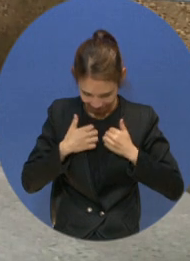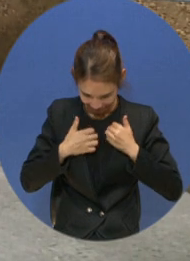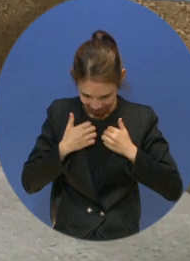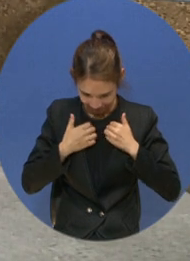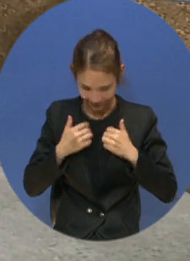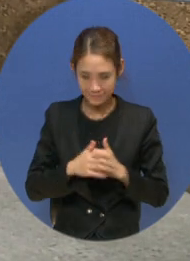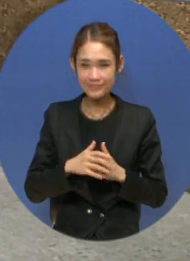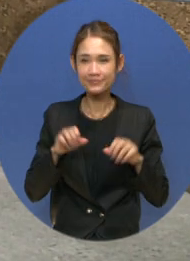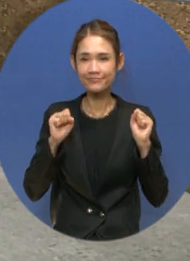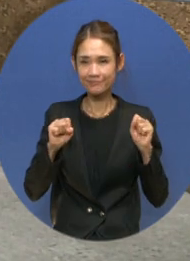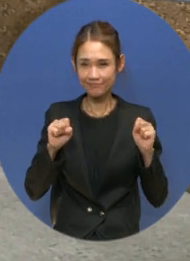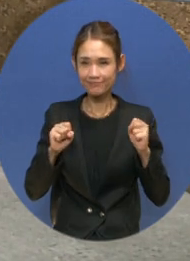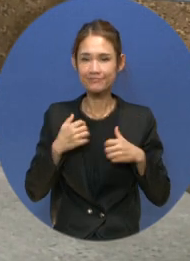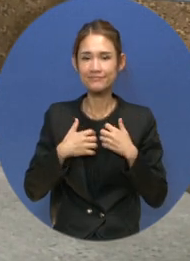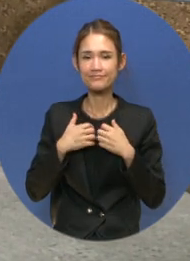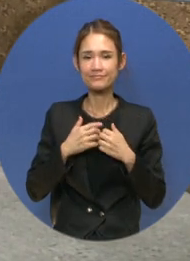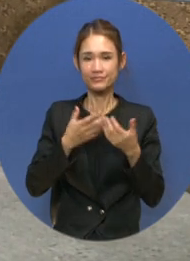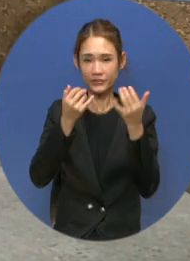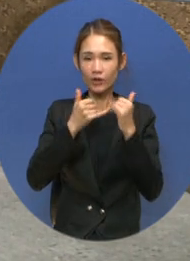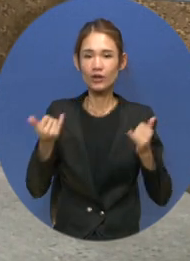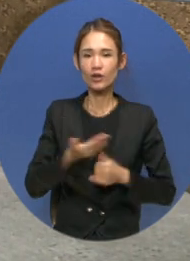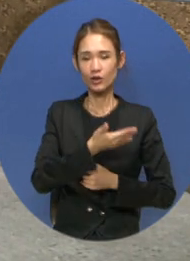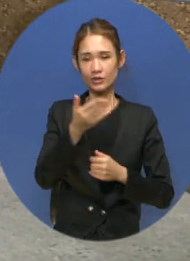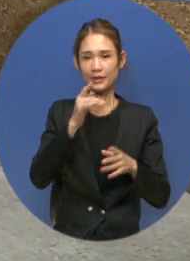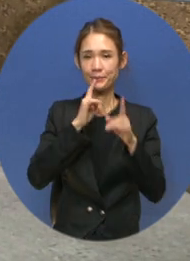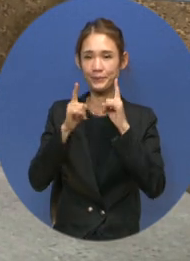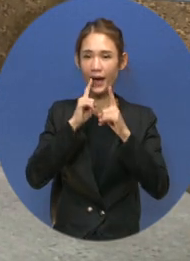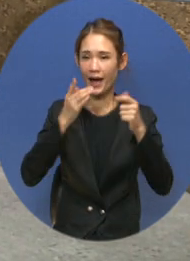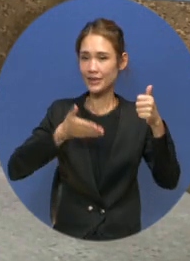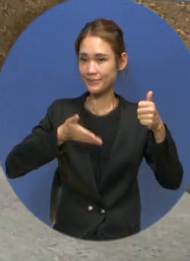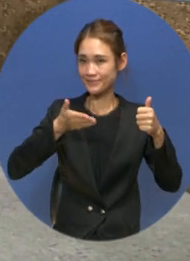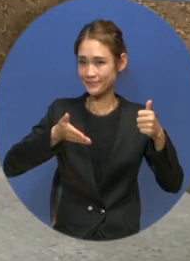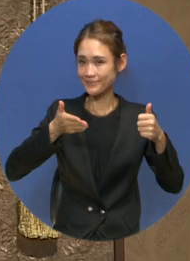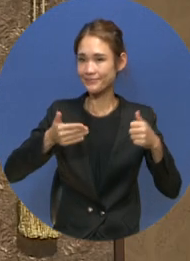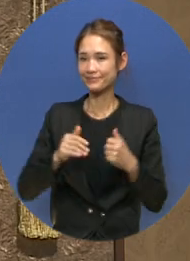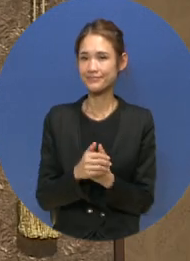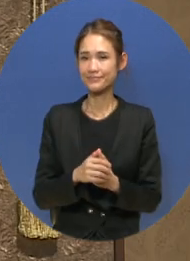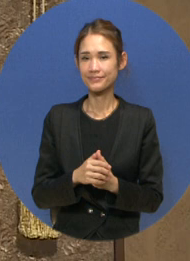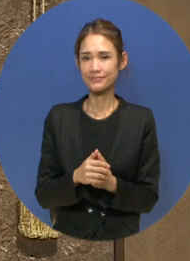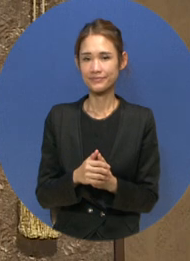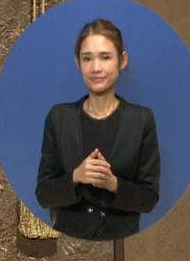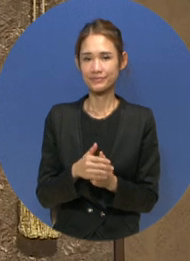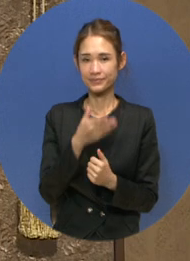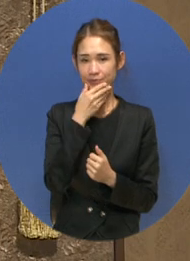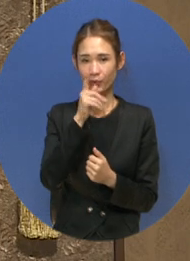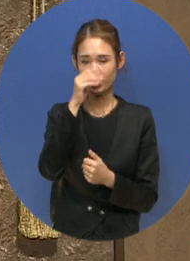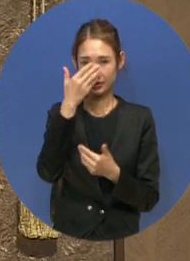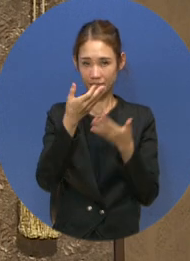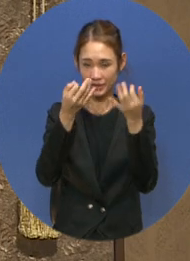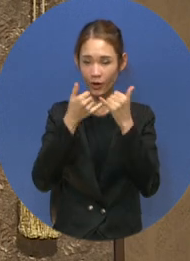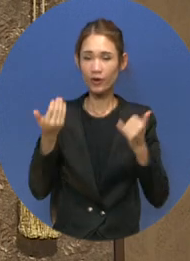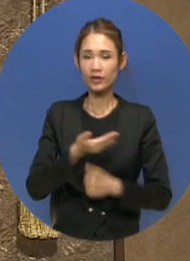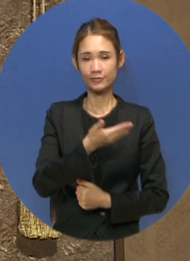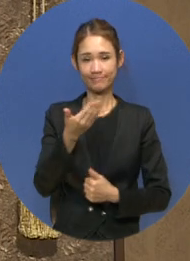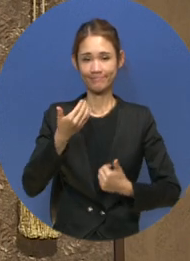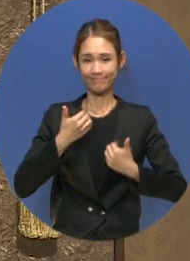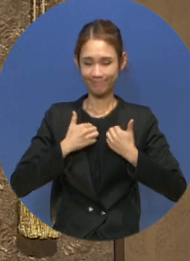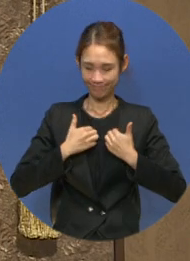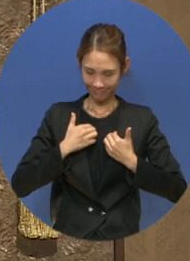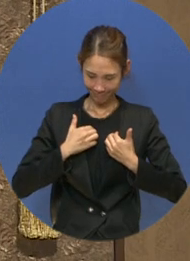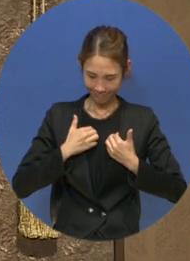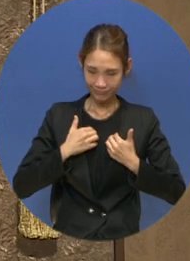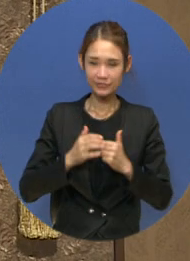안녕하세요. 네, 반갑습니다. 네. 먼저 시청자분들께 인사 네네. 한 말씀 해주시죠. 네, 복지TV 시청자 여러분